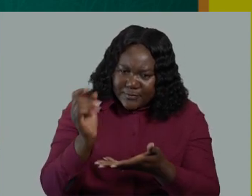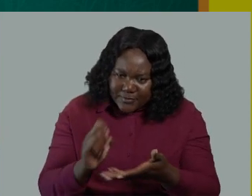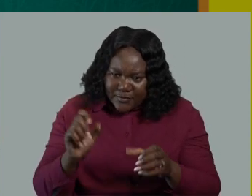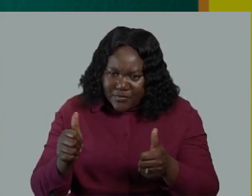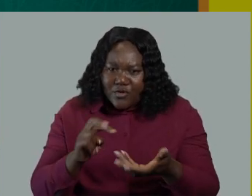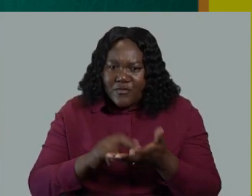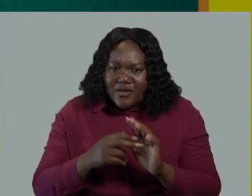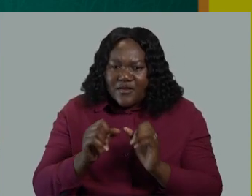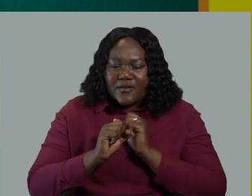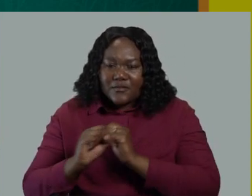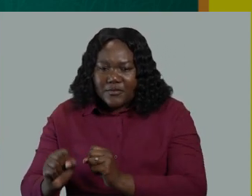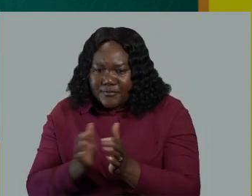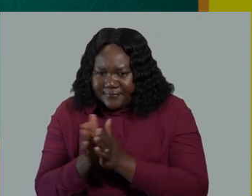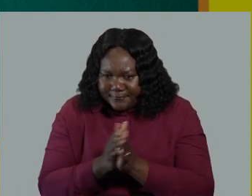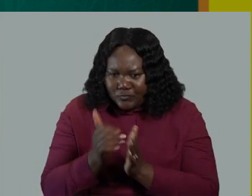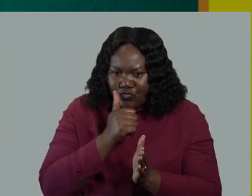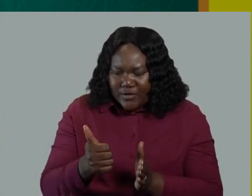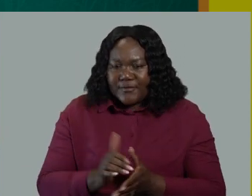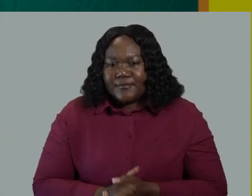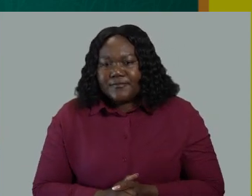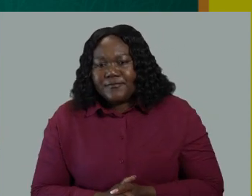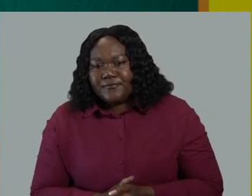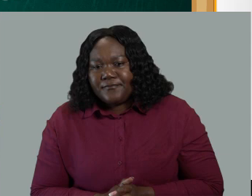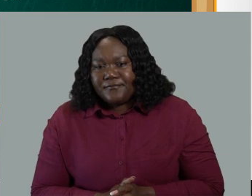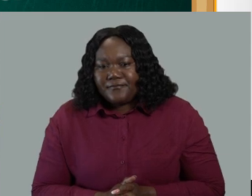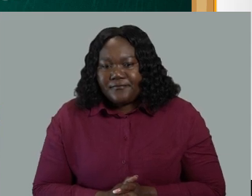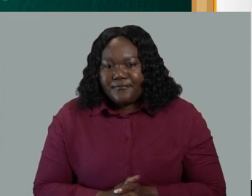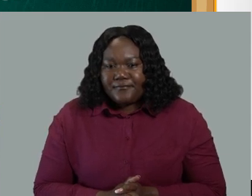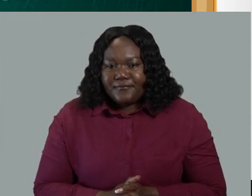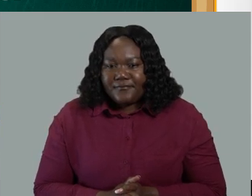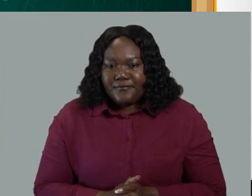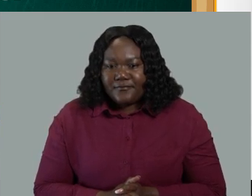nawa notayi hokitha nokuhila aaleshi.